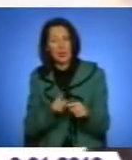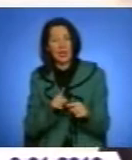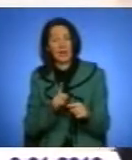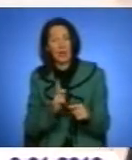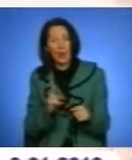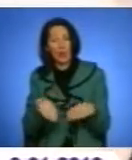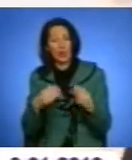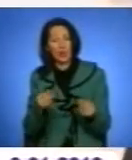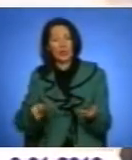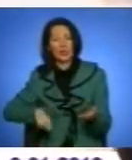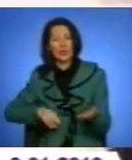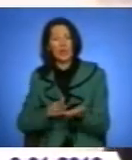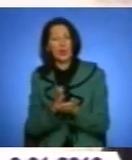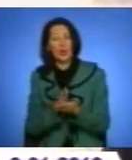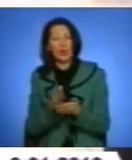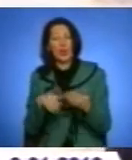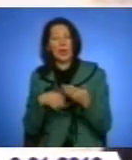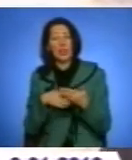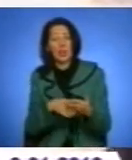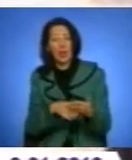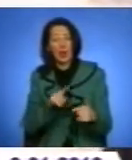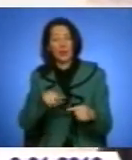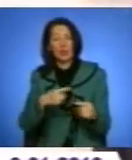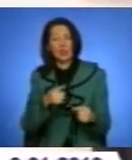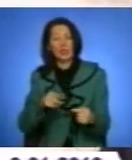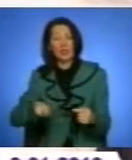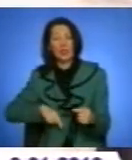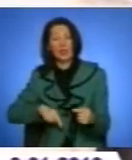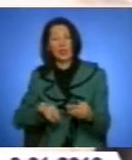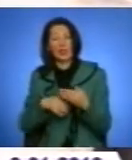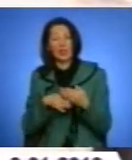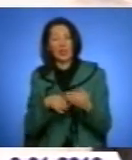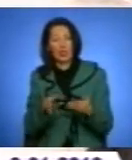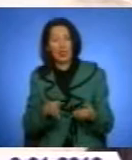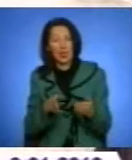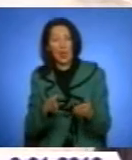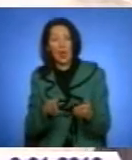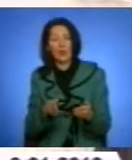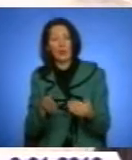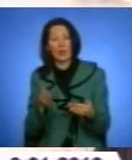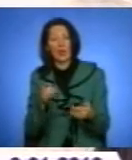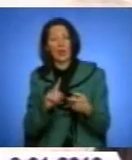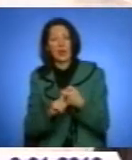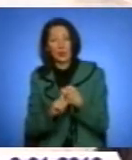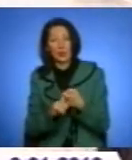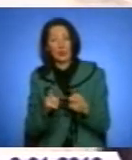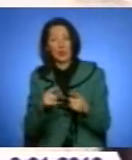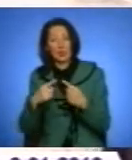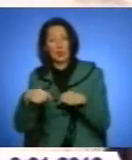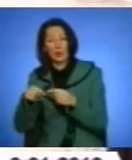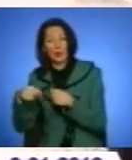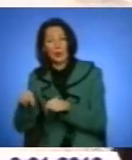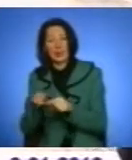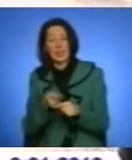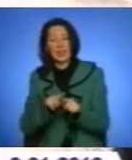адміністративні послуги шляхом через адміністратора, шляхом його взаємодії з структурними підрозділами, які надають